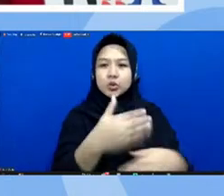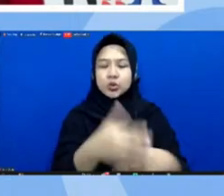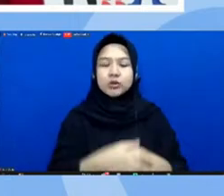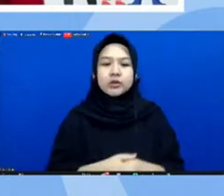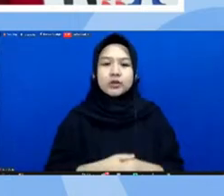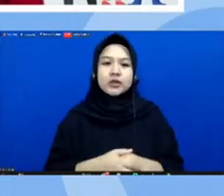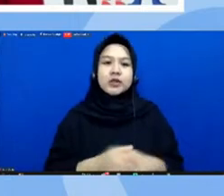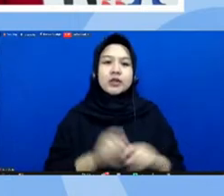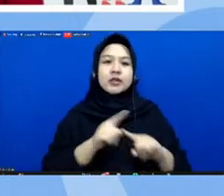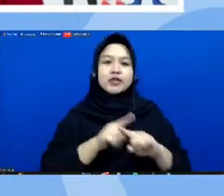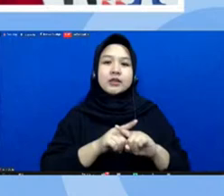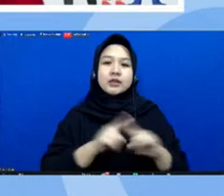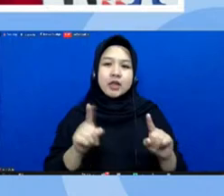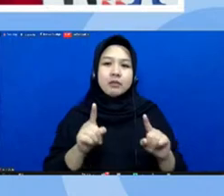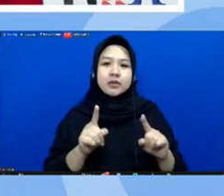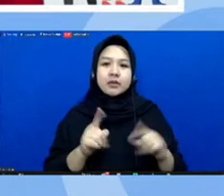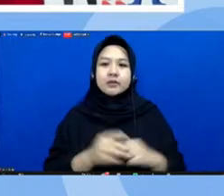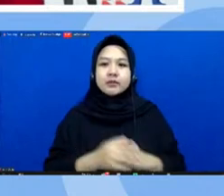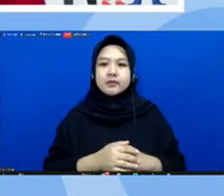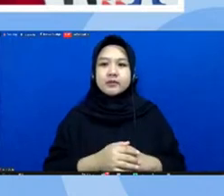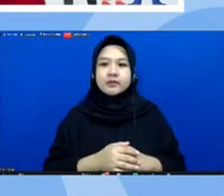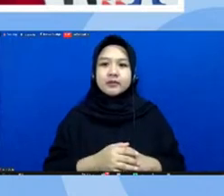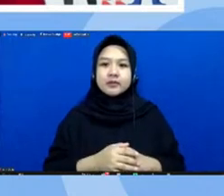point being firm and dari being